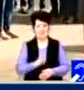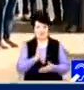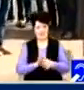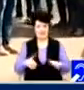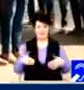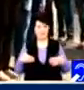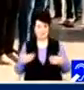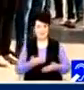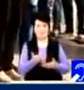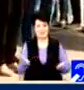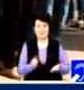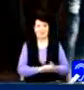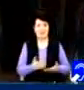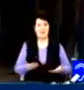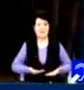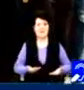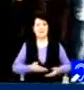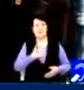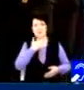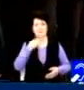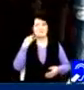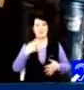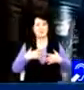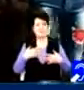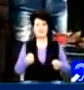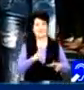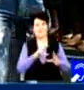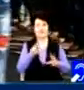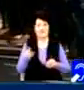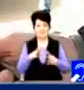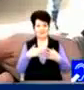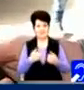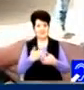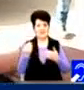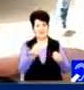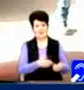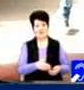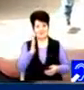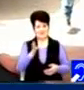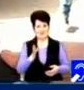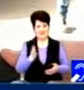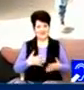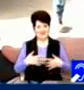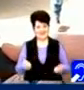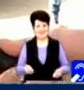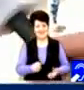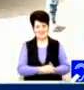felicitare pentru ele Să trăiască mulț ani să fie sănătoas și să fie fericite de la familia lor să fie sănătoasă